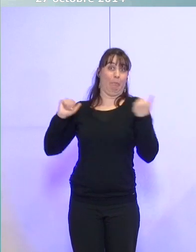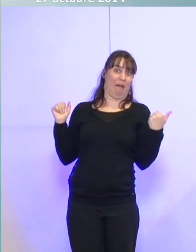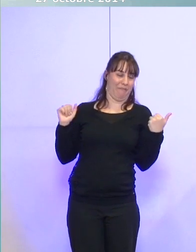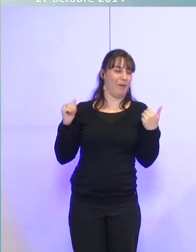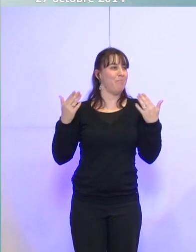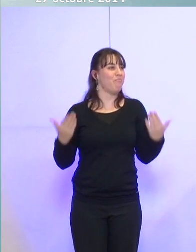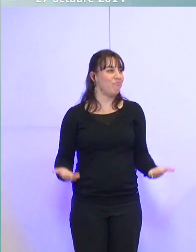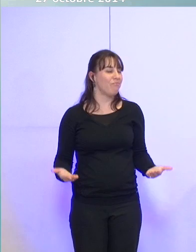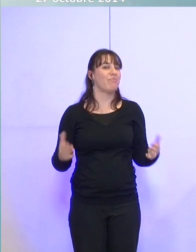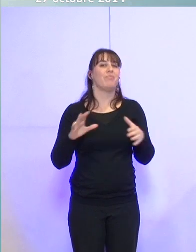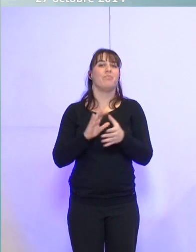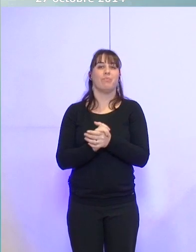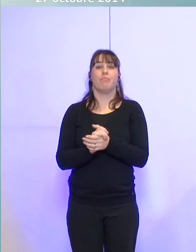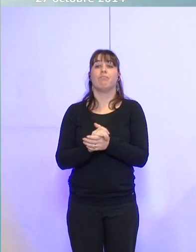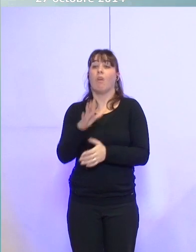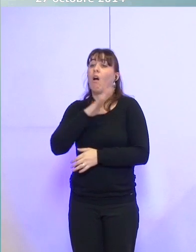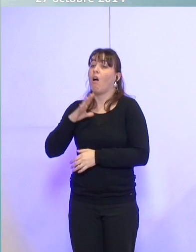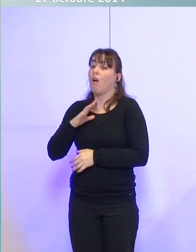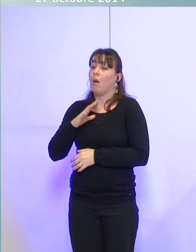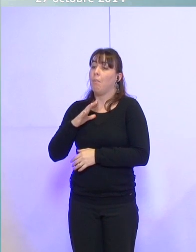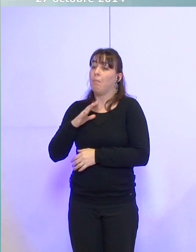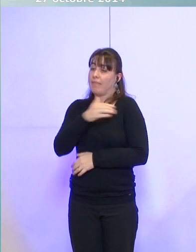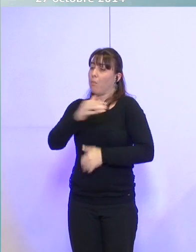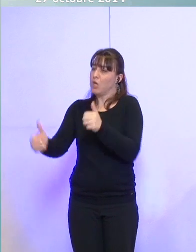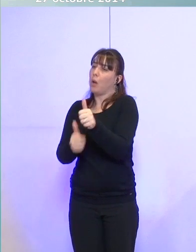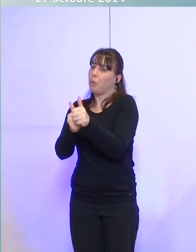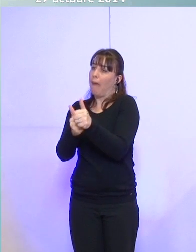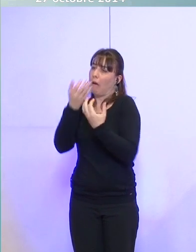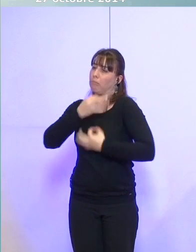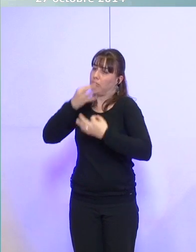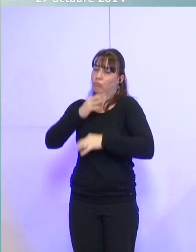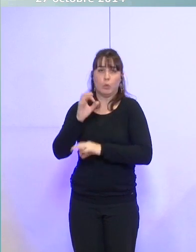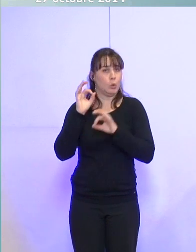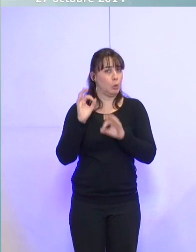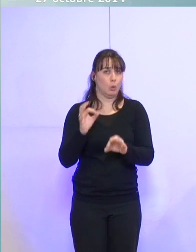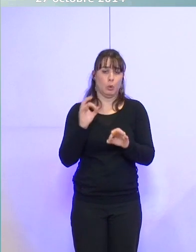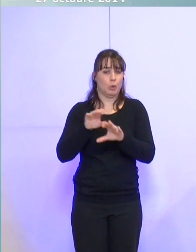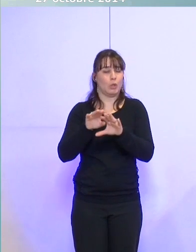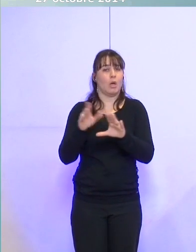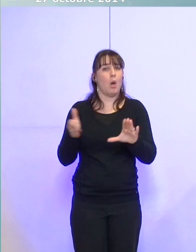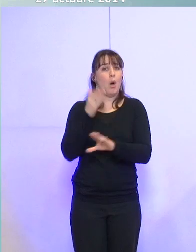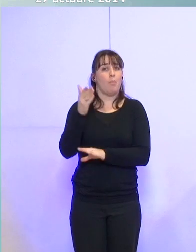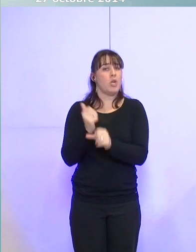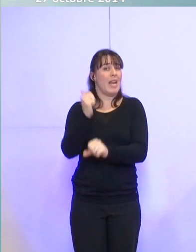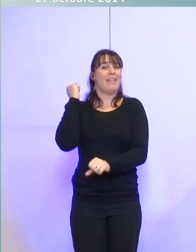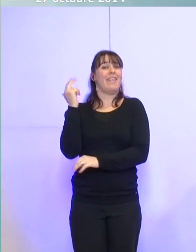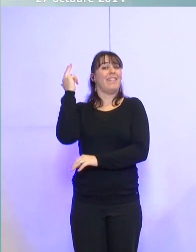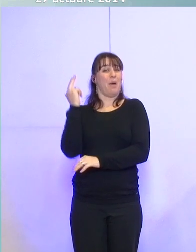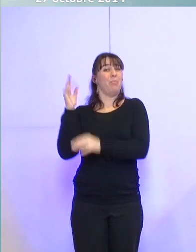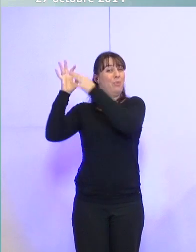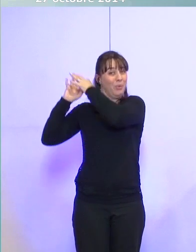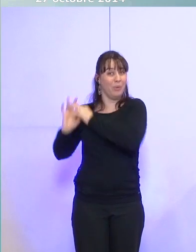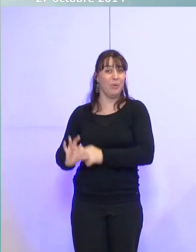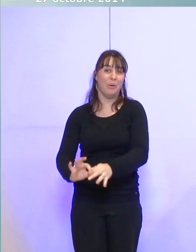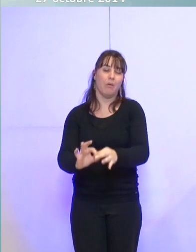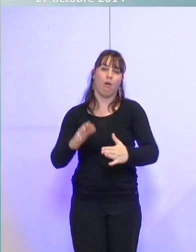D'abord, pour vous dire que, comme vous venez de le dire, Madame l'adjointe au maire, en effet, tout cela est dans la continuité du projet qui avait été initié il y a un an. avec une très